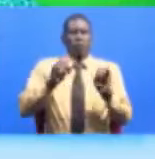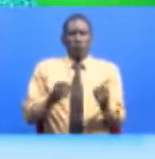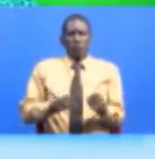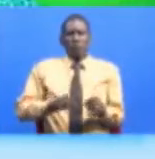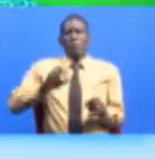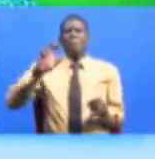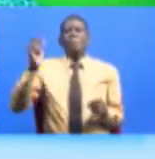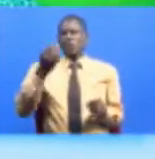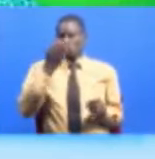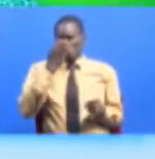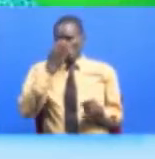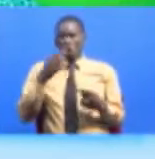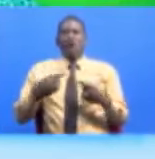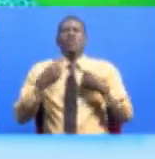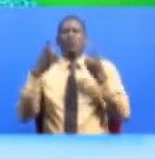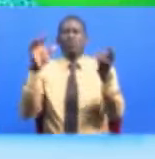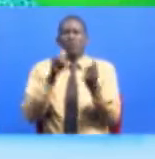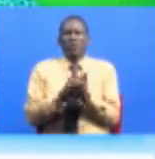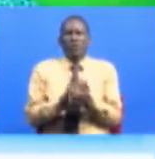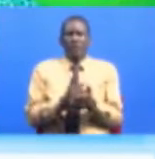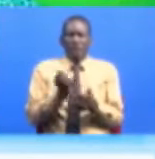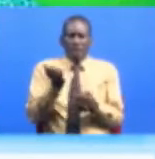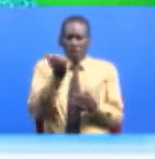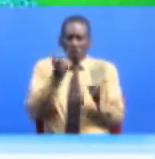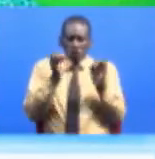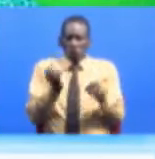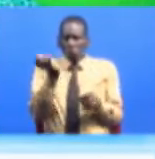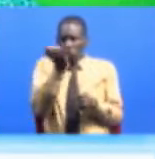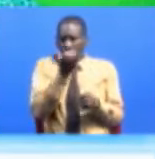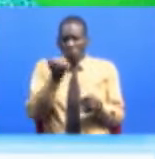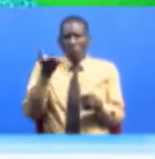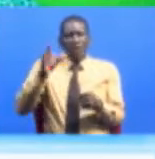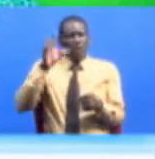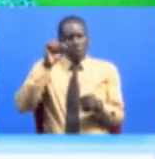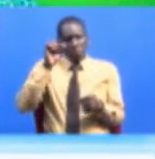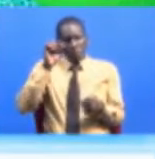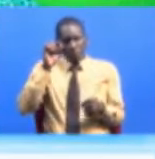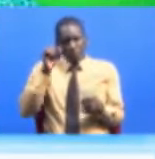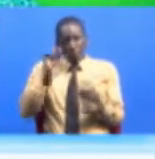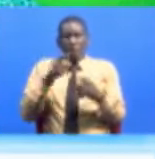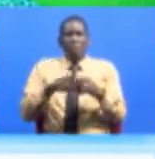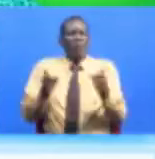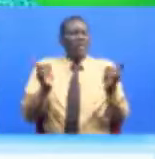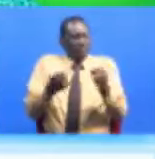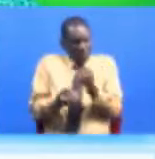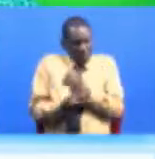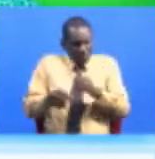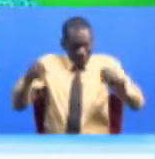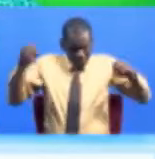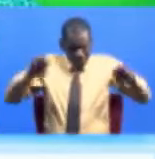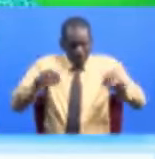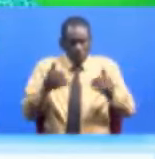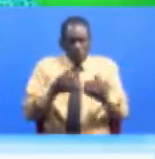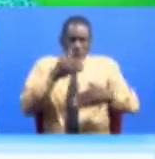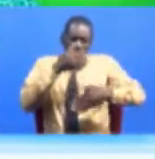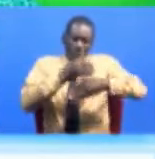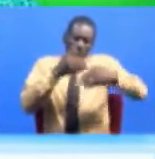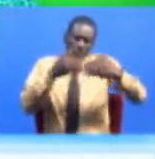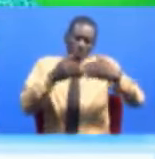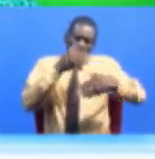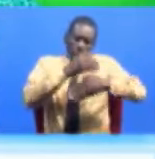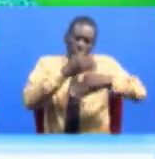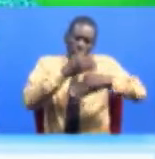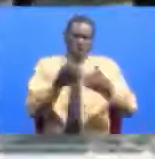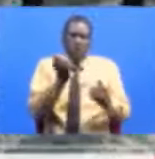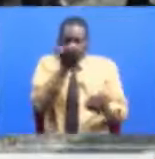William Ruto ametangaza kwamba uwanja wa kisasa utajengwa katika kaunti ya mombasa lakini hajafafanua haswa ujenzi huo utaanza siku